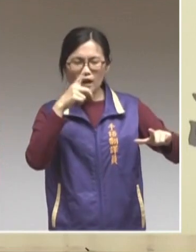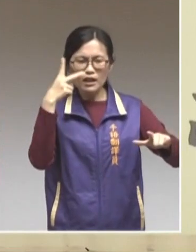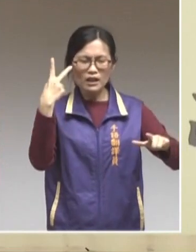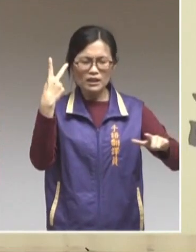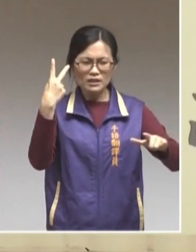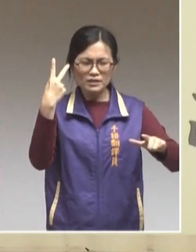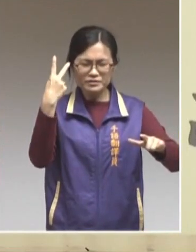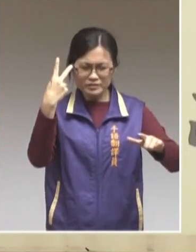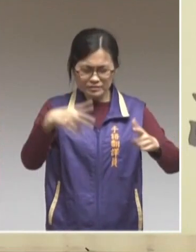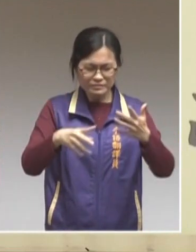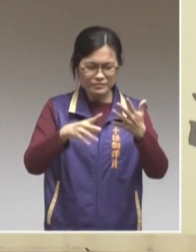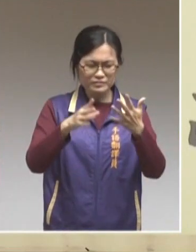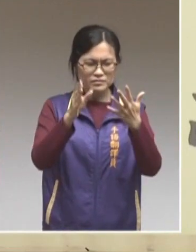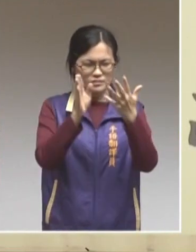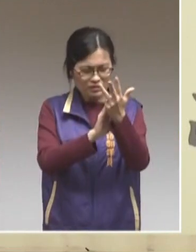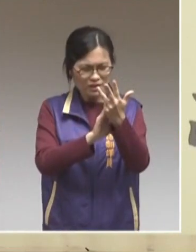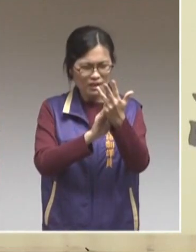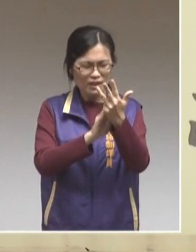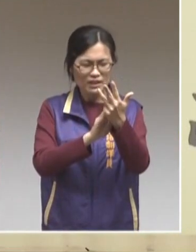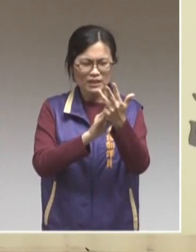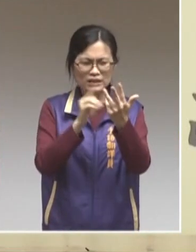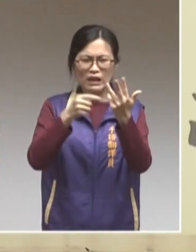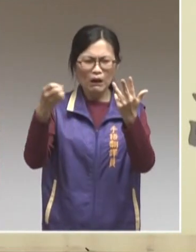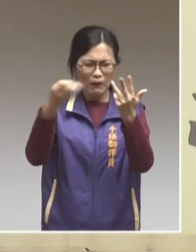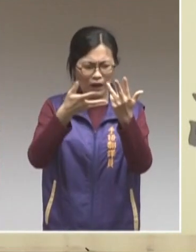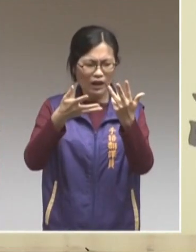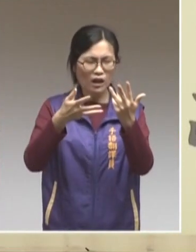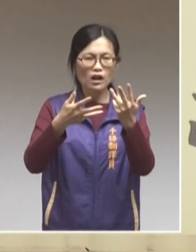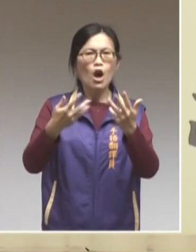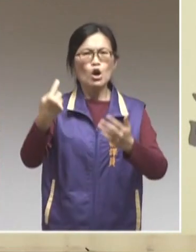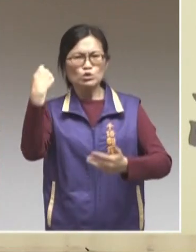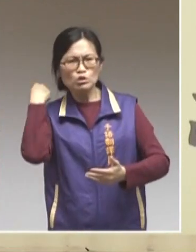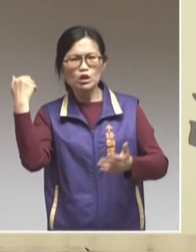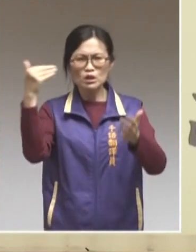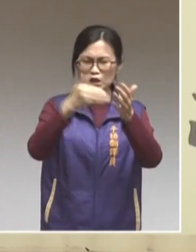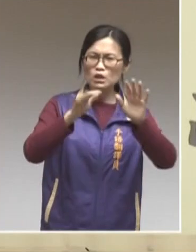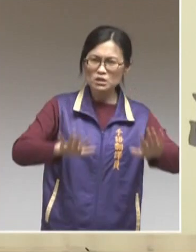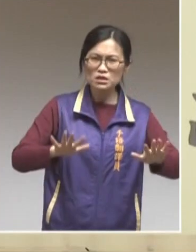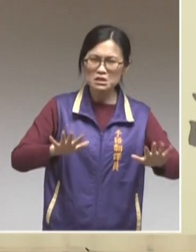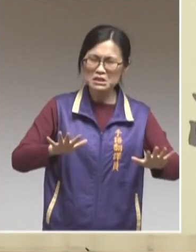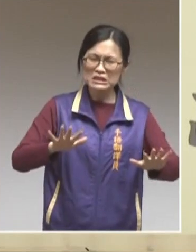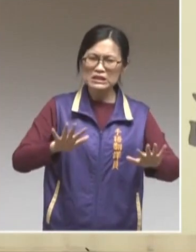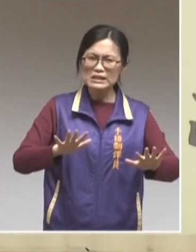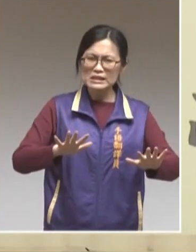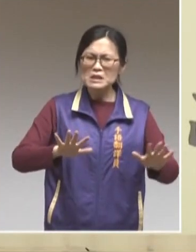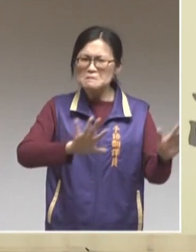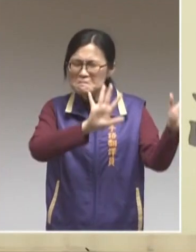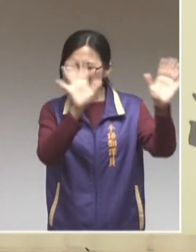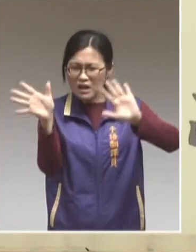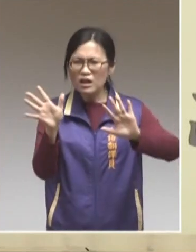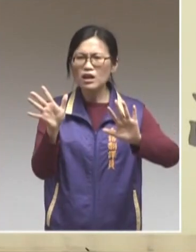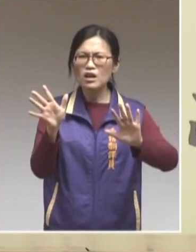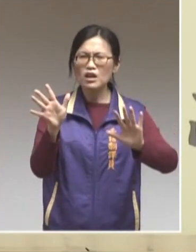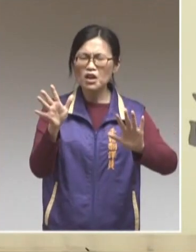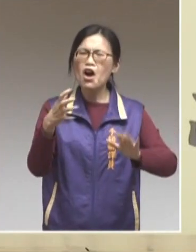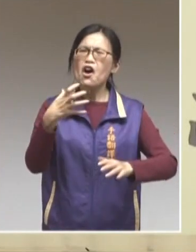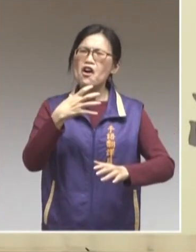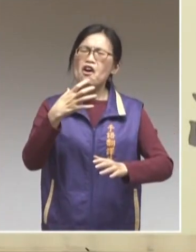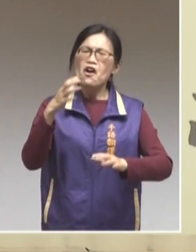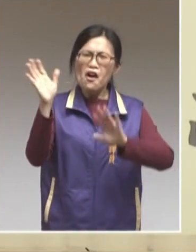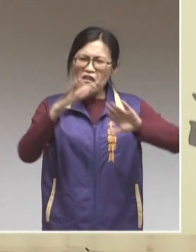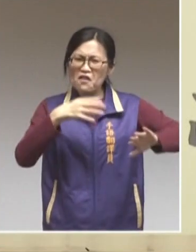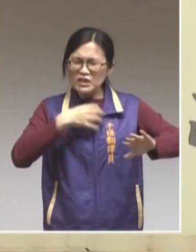位的感染、哦、那在社区里面以昨天到今天整体的状况，在社区其实在风险里面还